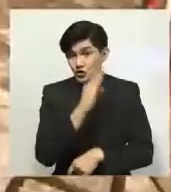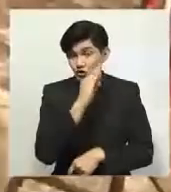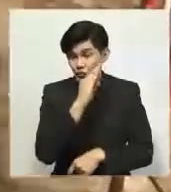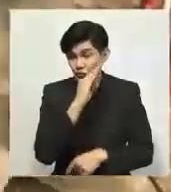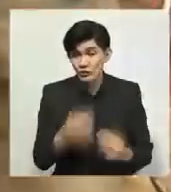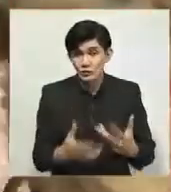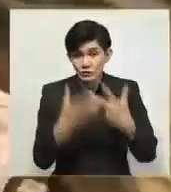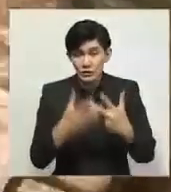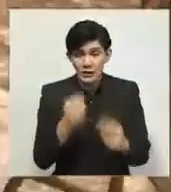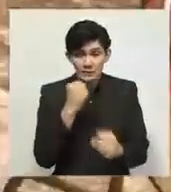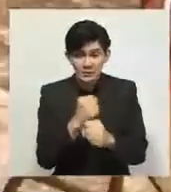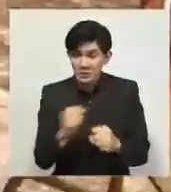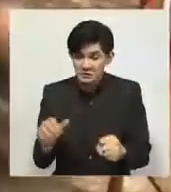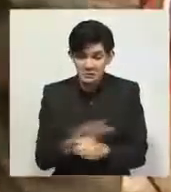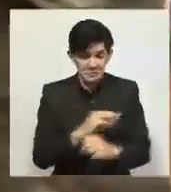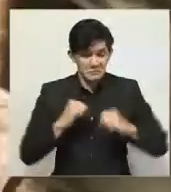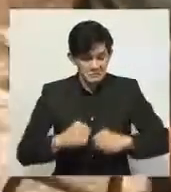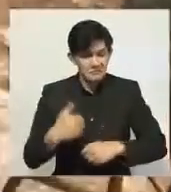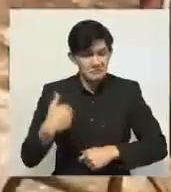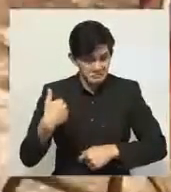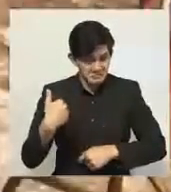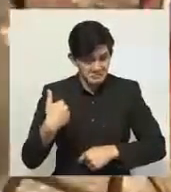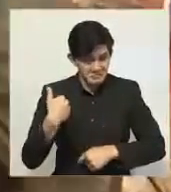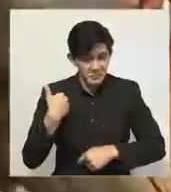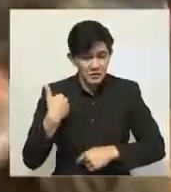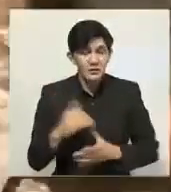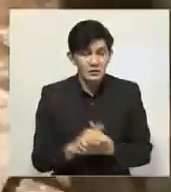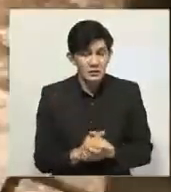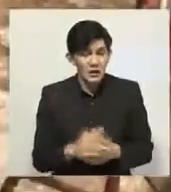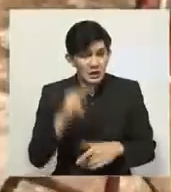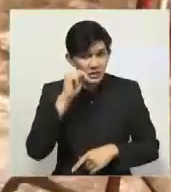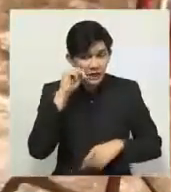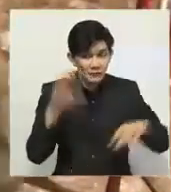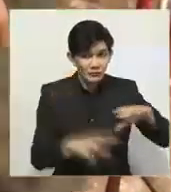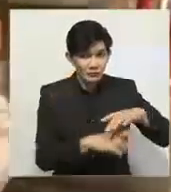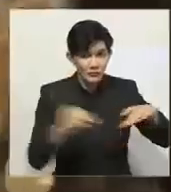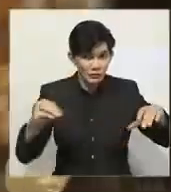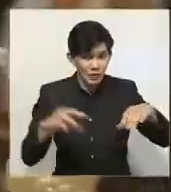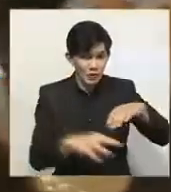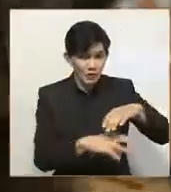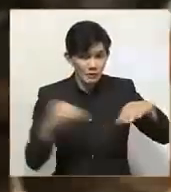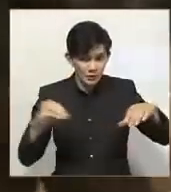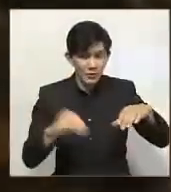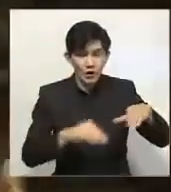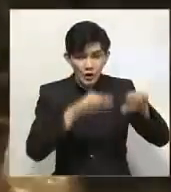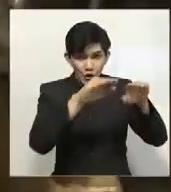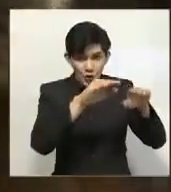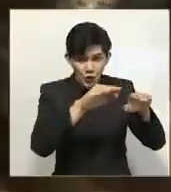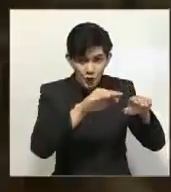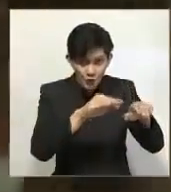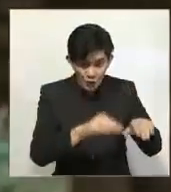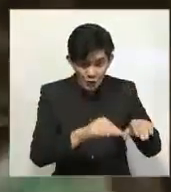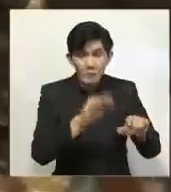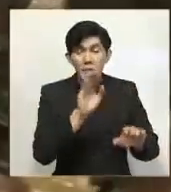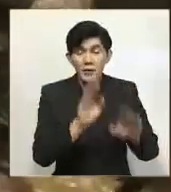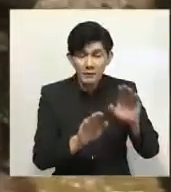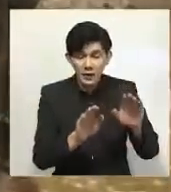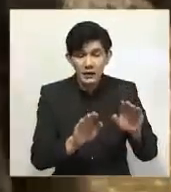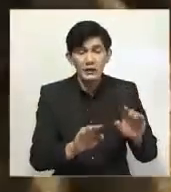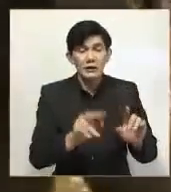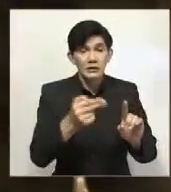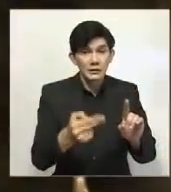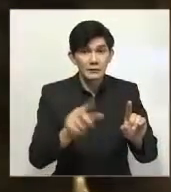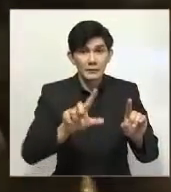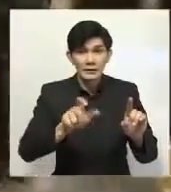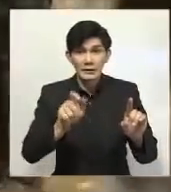นี้ทำงานเต็มที่นะครับก็จะทำให้การสูบน้ำภายในถ้ำนั้นลดลงอย่างน้อย 10,000